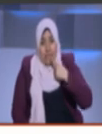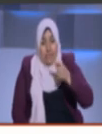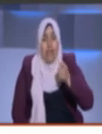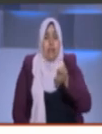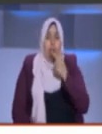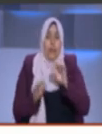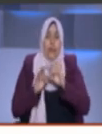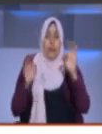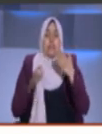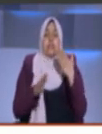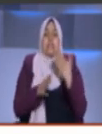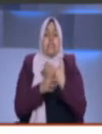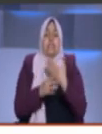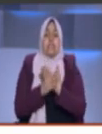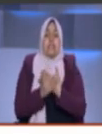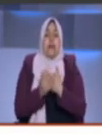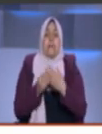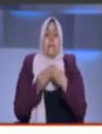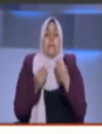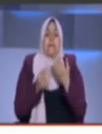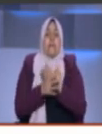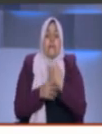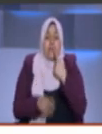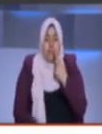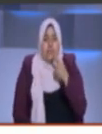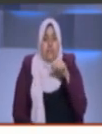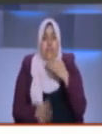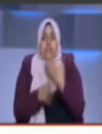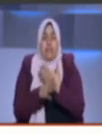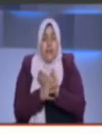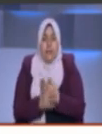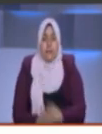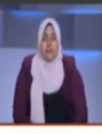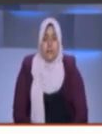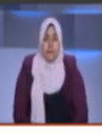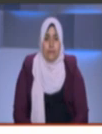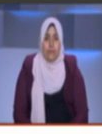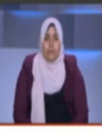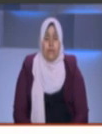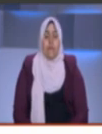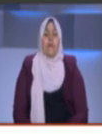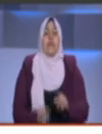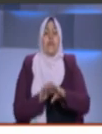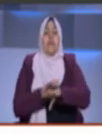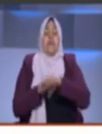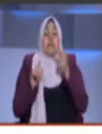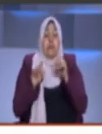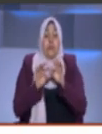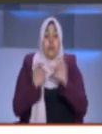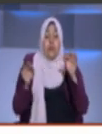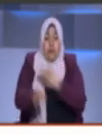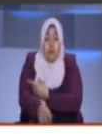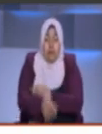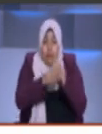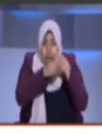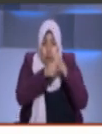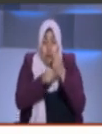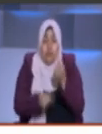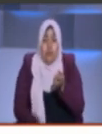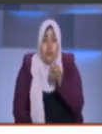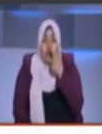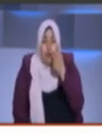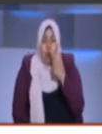لن يتم الحصول على لقاح قبل سنة من الآن؟ لأنه إيجاد لقاح يمر بمراحل